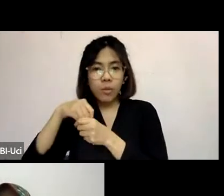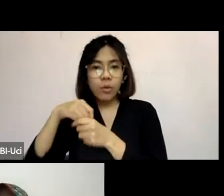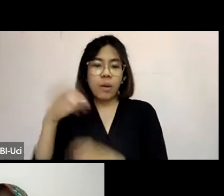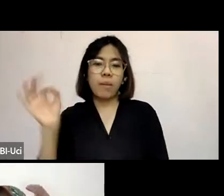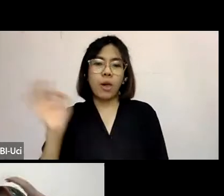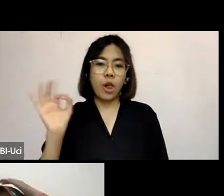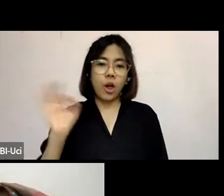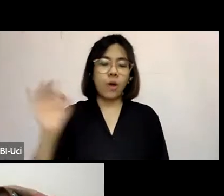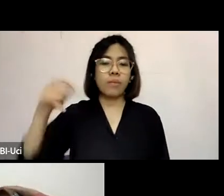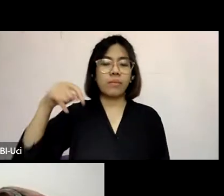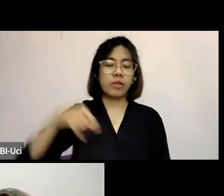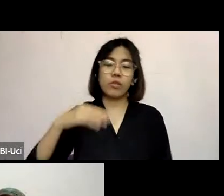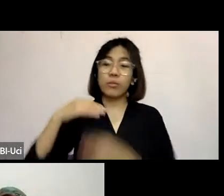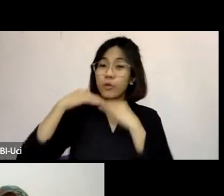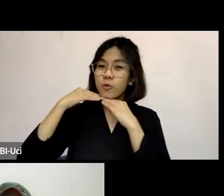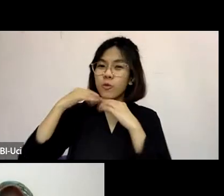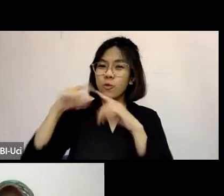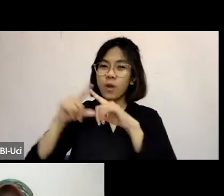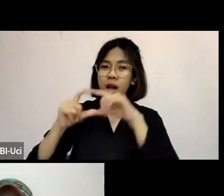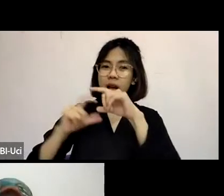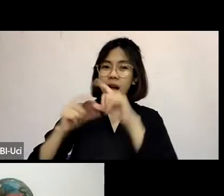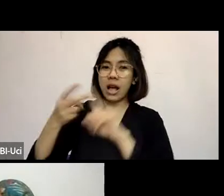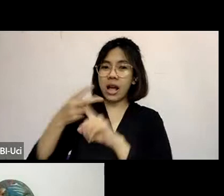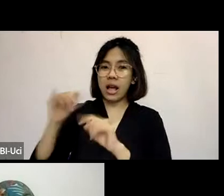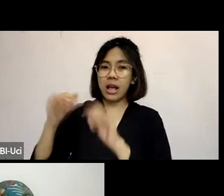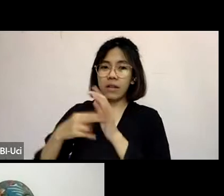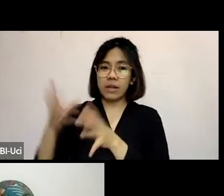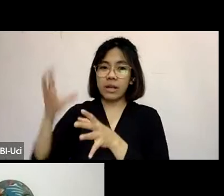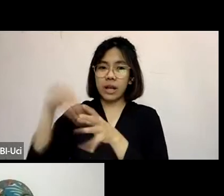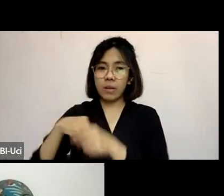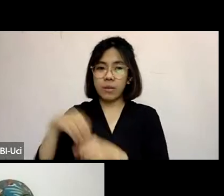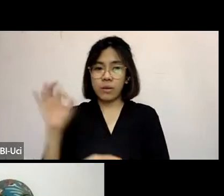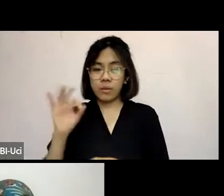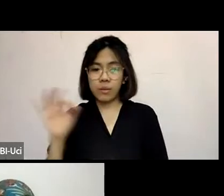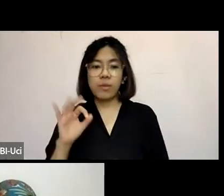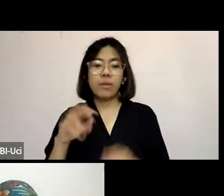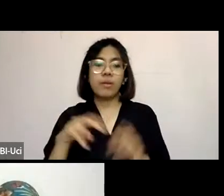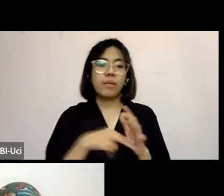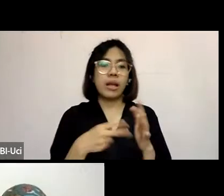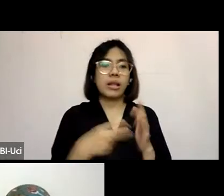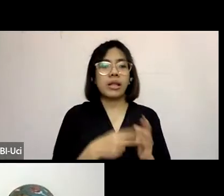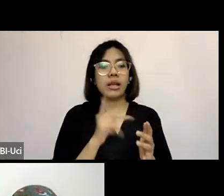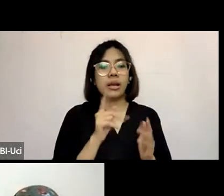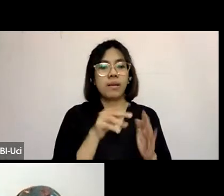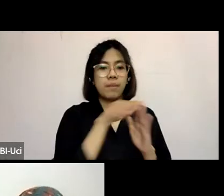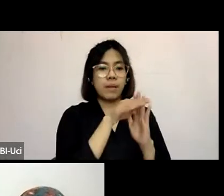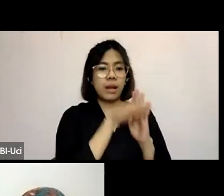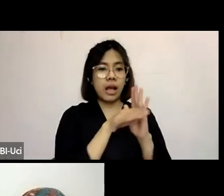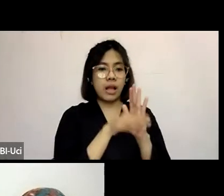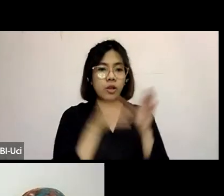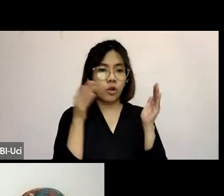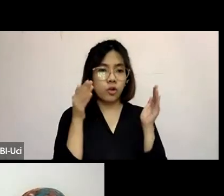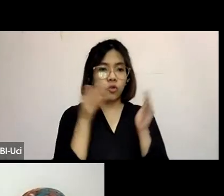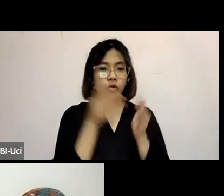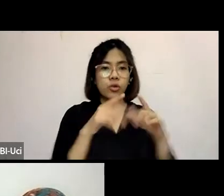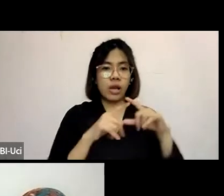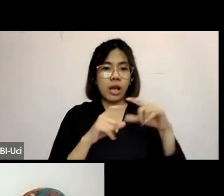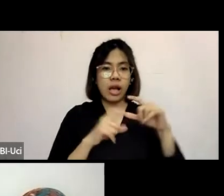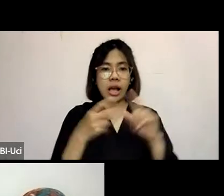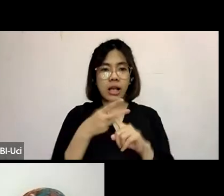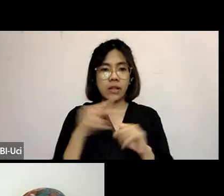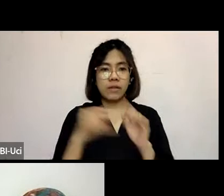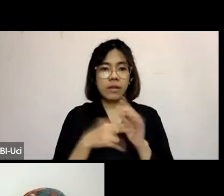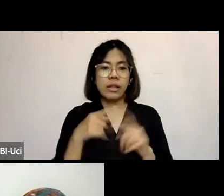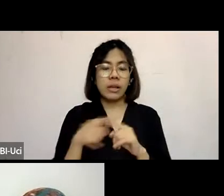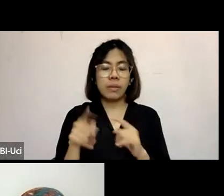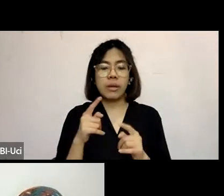menunggu Mbak Astin mungkin ya Jadi tidak ada pertanyaan yang secara khusus ditujukan ke pembahasan ada tapi sudah dijawab